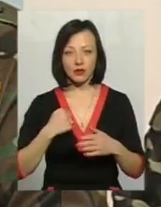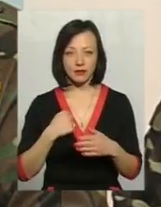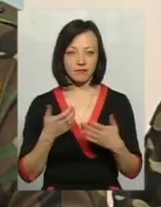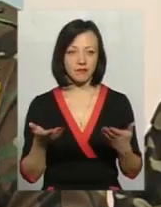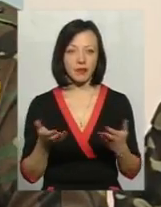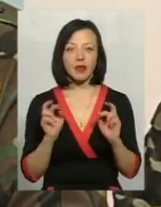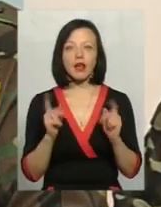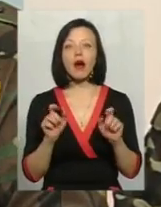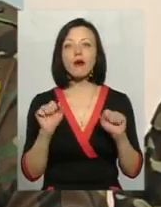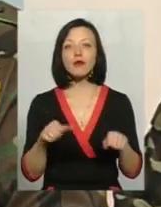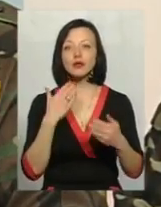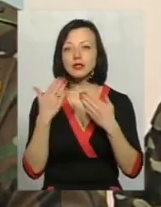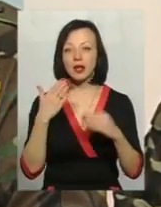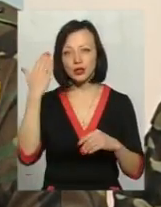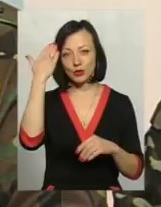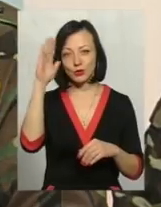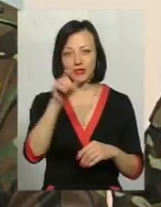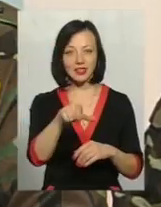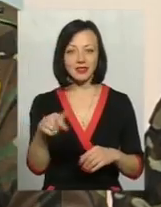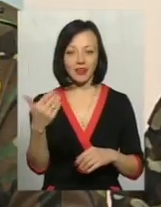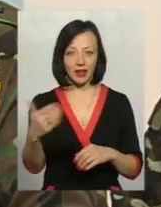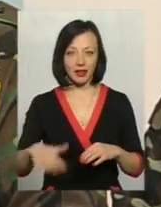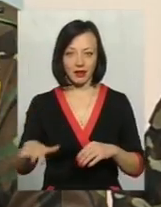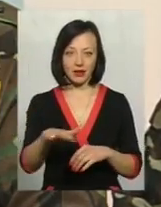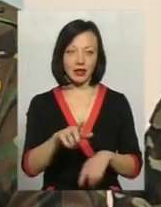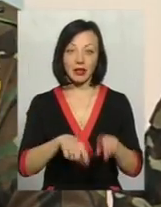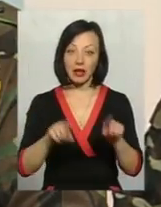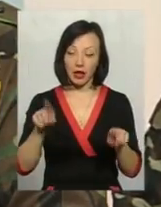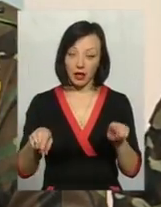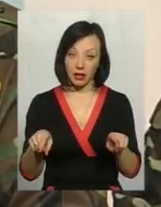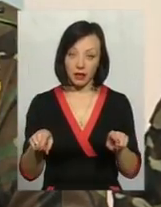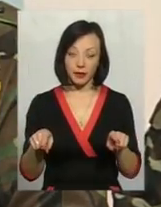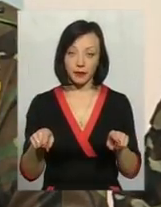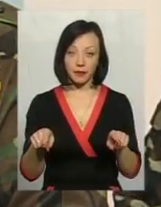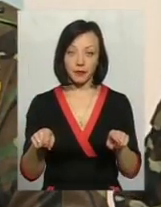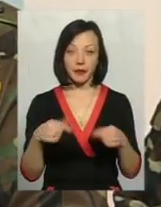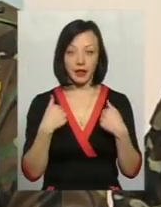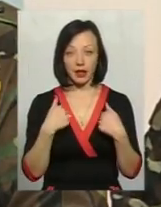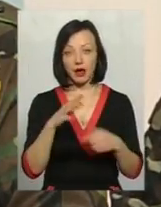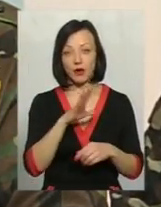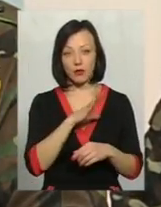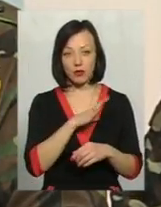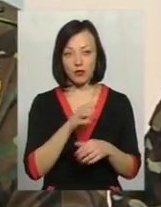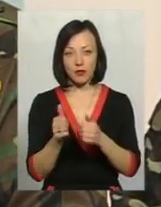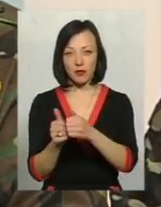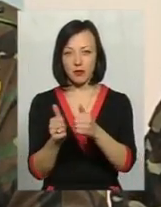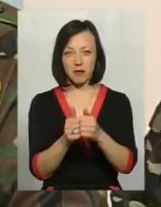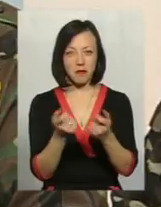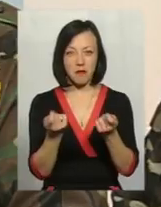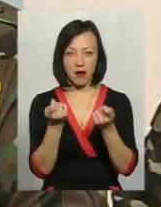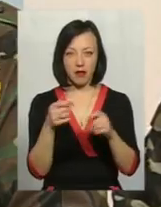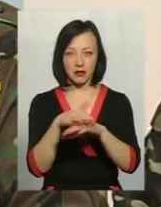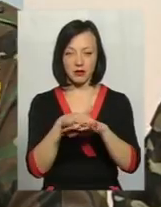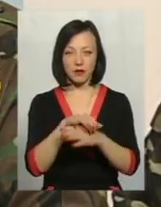до чужинців на їхній території? Некоторі ті, що, де я був, ну, я коло них мало